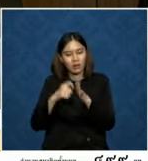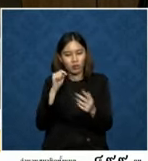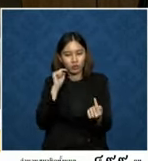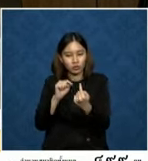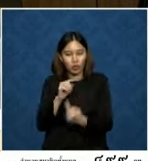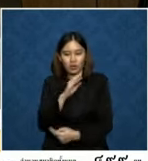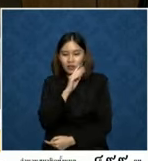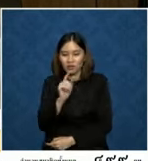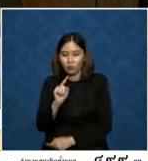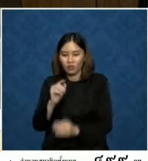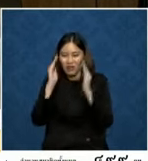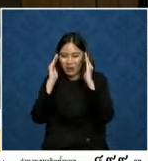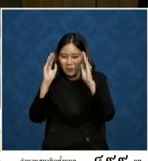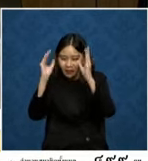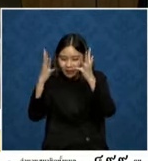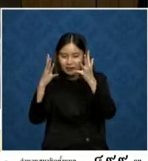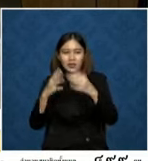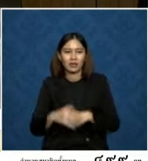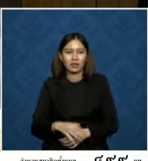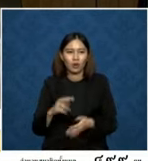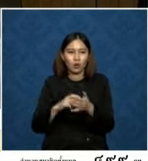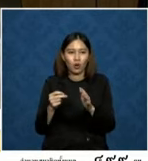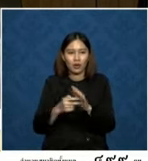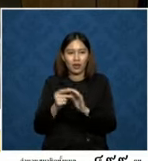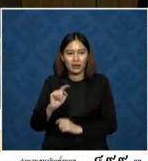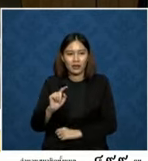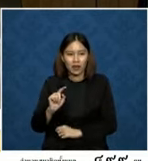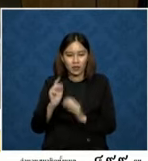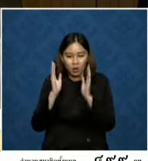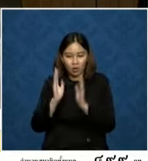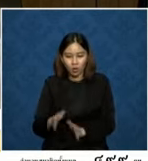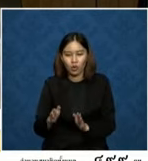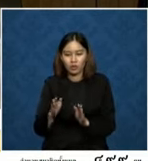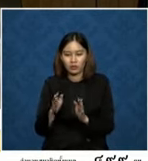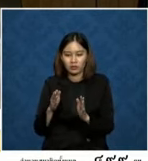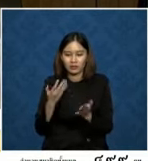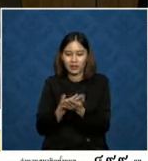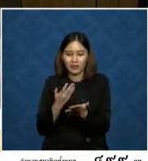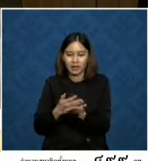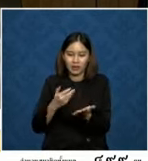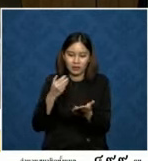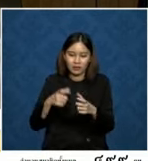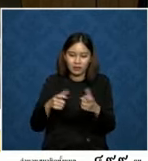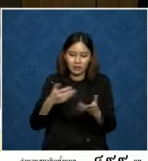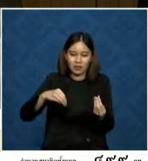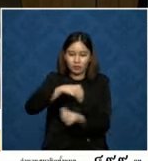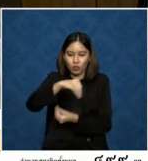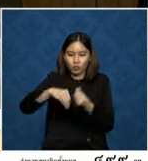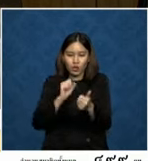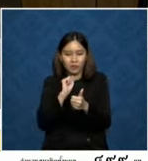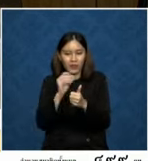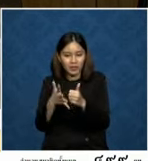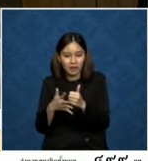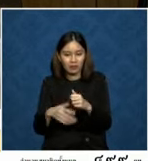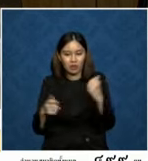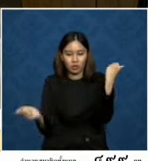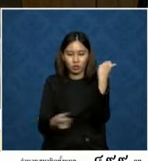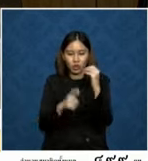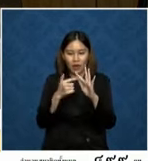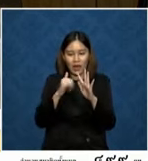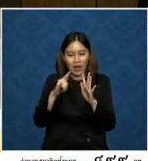แต่ถ้ากรณีที่ไม่มีเจตนาทุจริตเพียงแต่แค่ถูกผู้สั่งจ่ายเช็คหมุนเวียนในเงินบัญชีไม่ทันและจะนำโทษทางอาญ